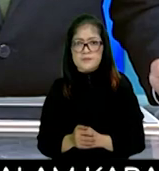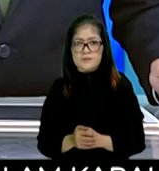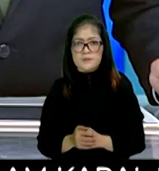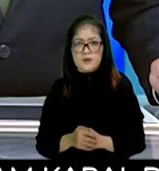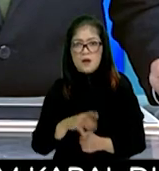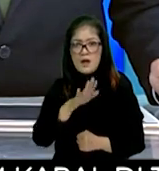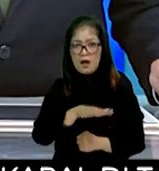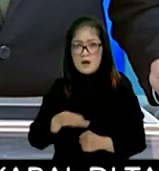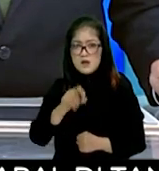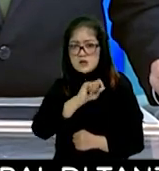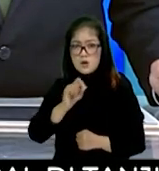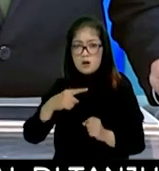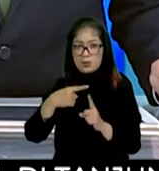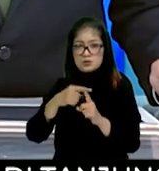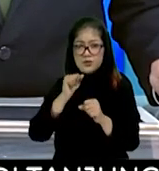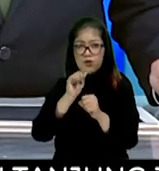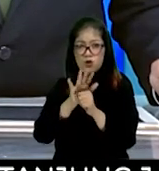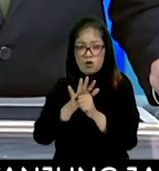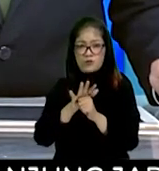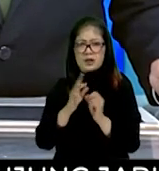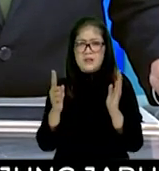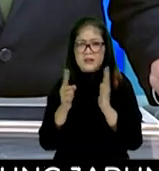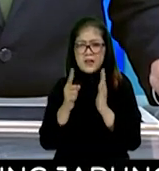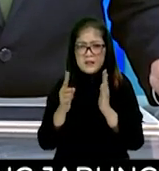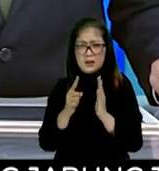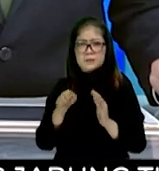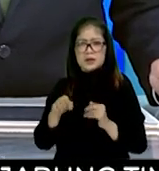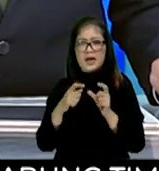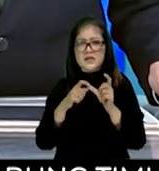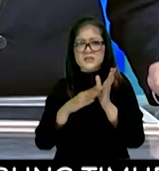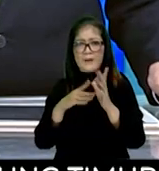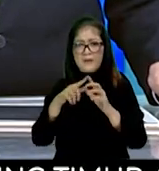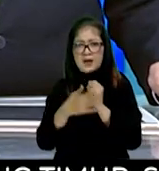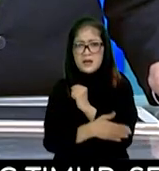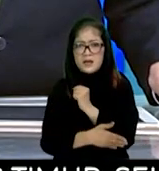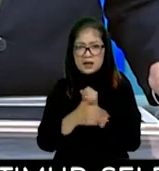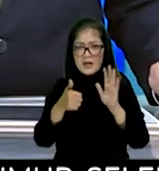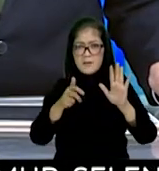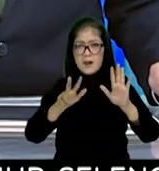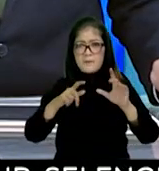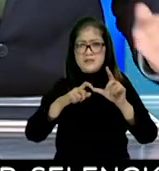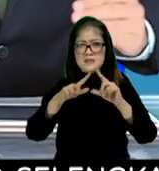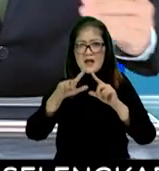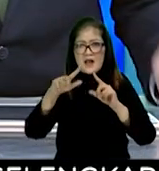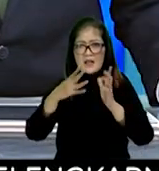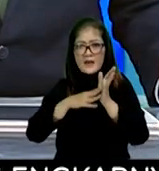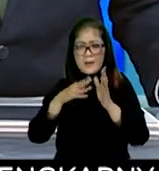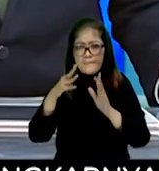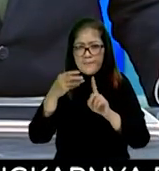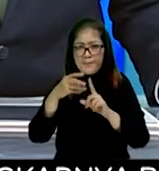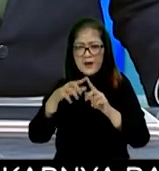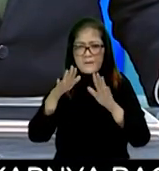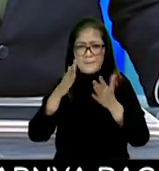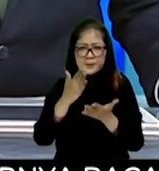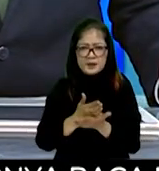seorang siswa positif qobid nineteen pembelajaran tatap muka di siswi SMA Negeri 68 Salemba Jakarta Pusat dihentikan